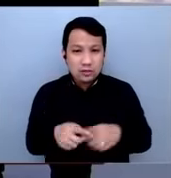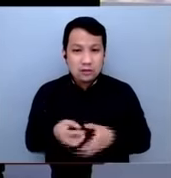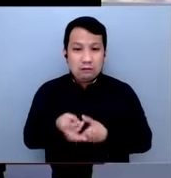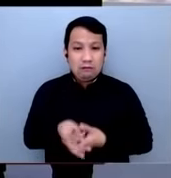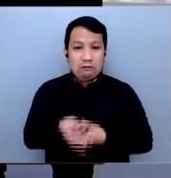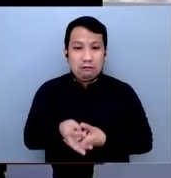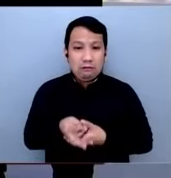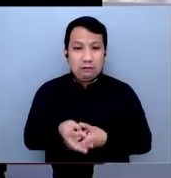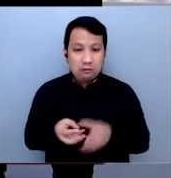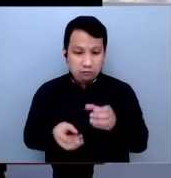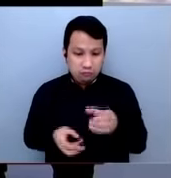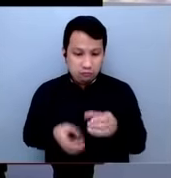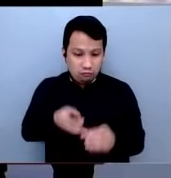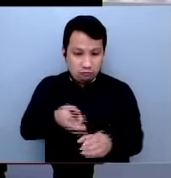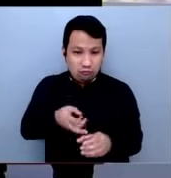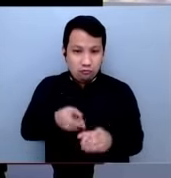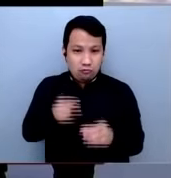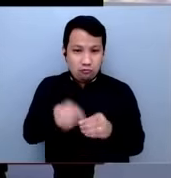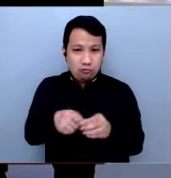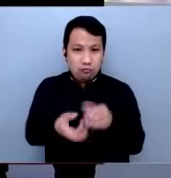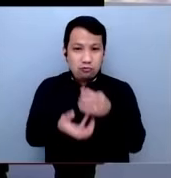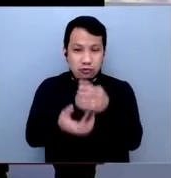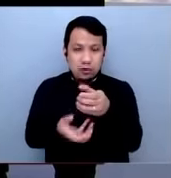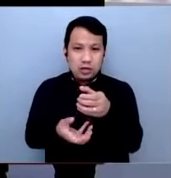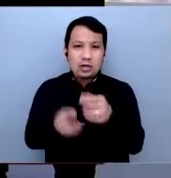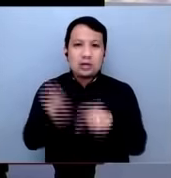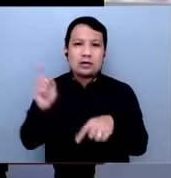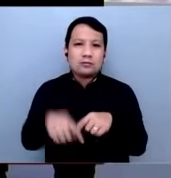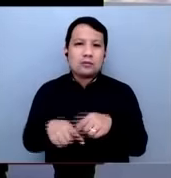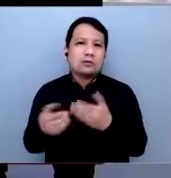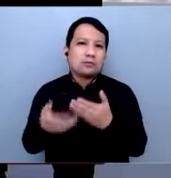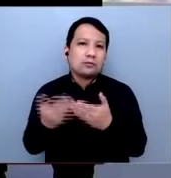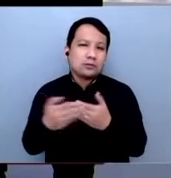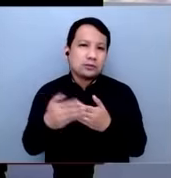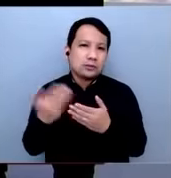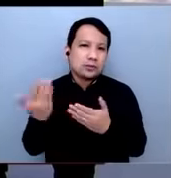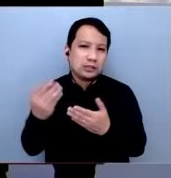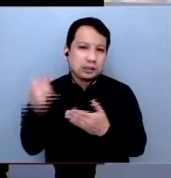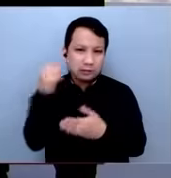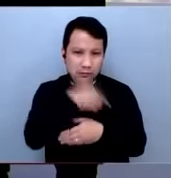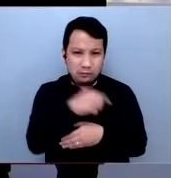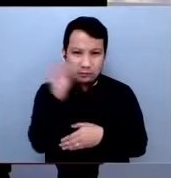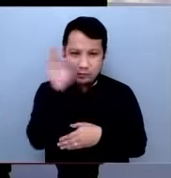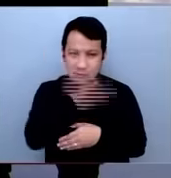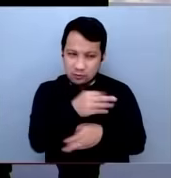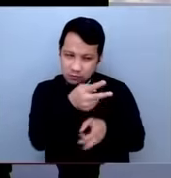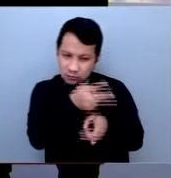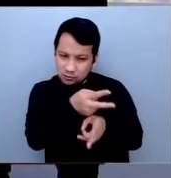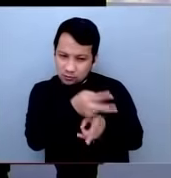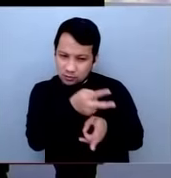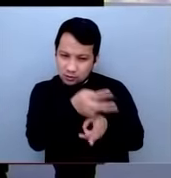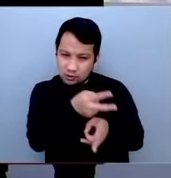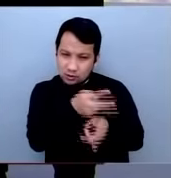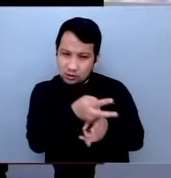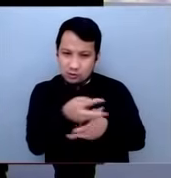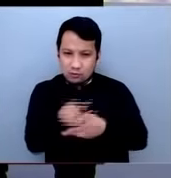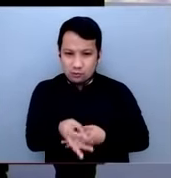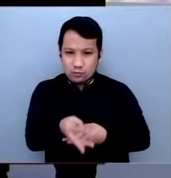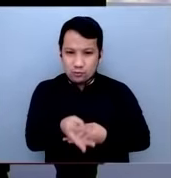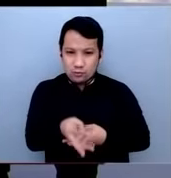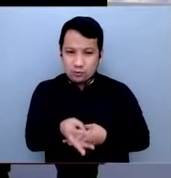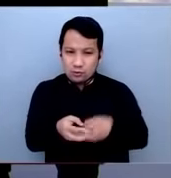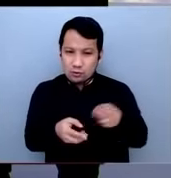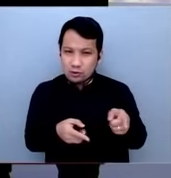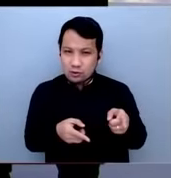sa isang bote. Yun lang, ito rin ang pinakamadaling dayain. Dahil kailangan bantayan mo ng maigi ang pag-jingle